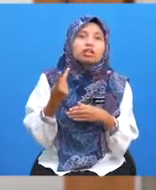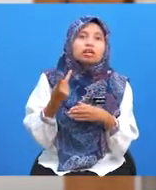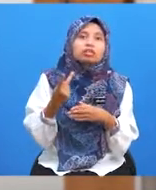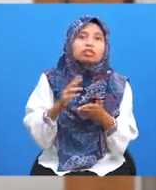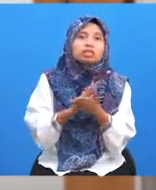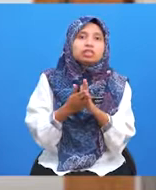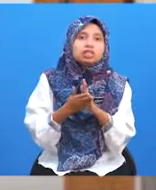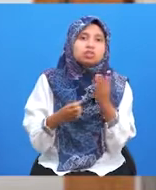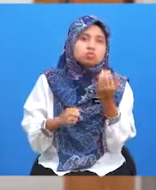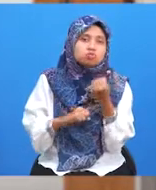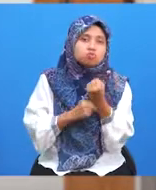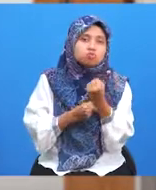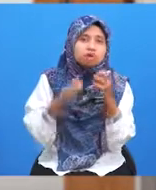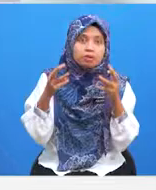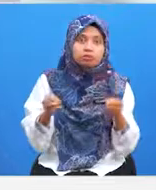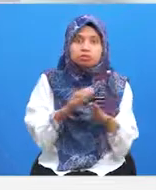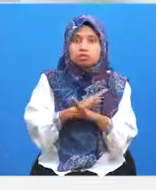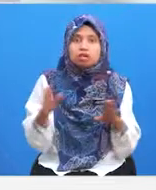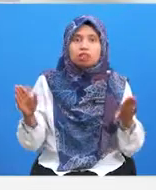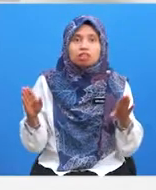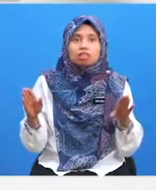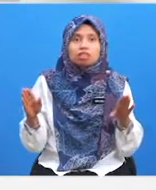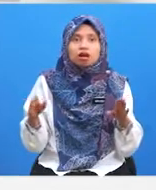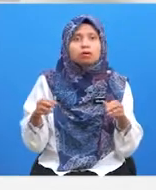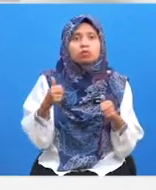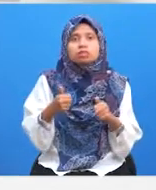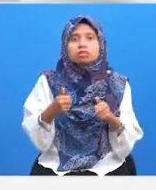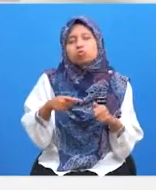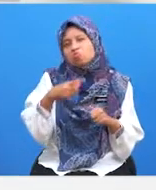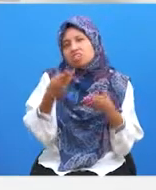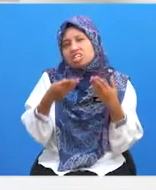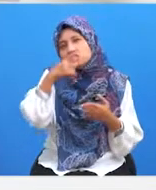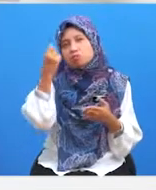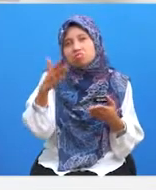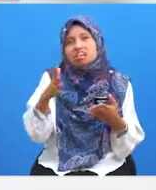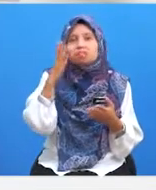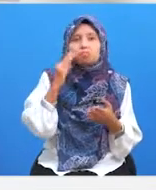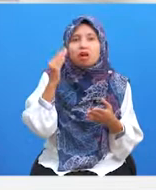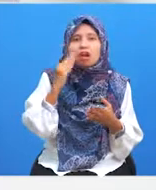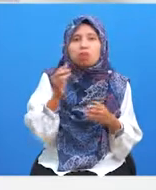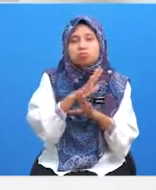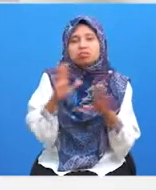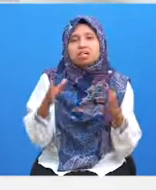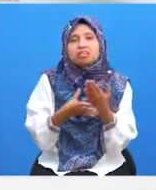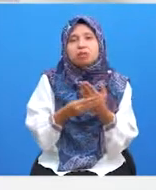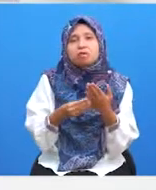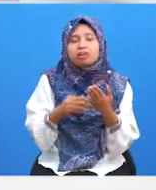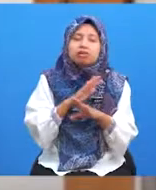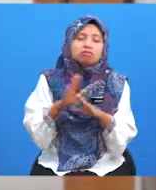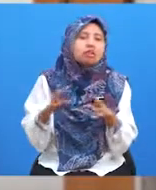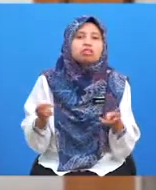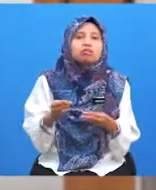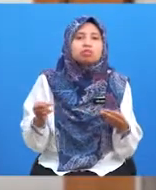manusia yang tidak produktif mungkin disebabkan tiada pengalaman jadi kemahiran atau tidak demotivasi